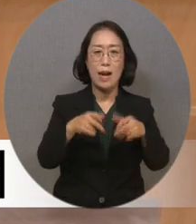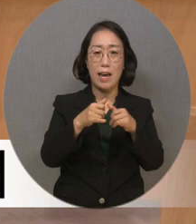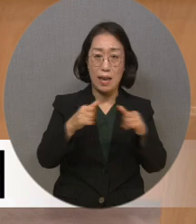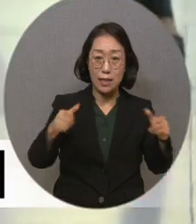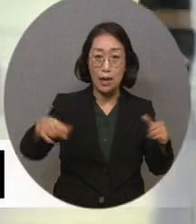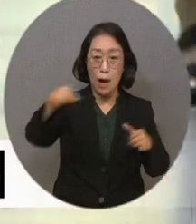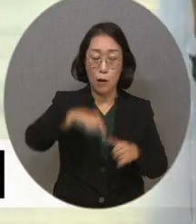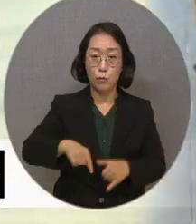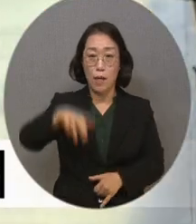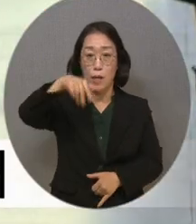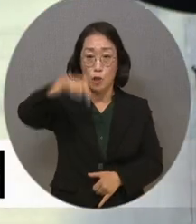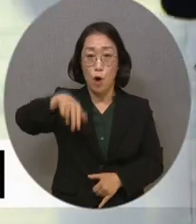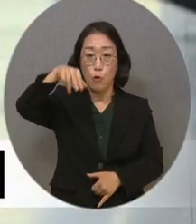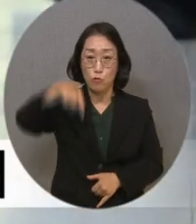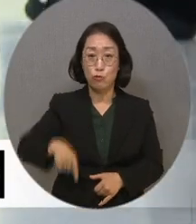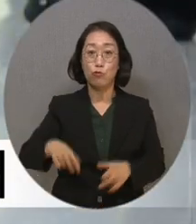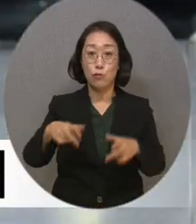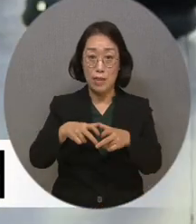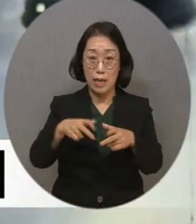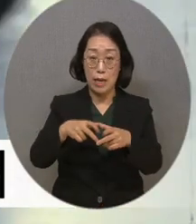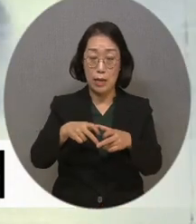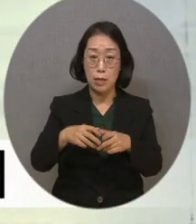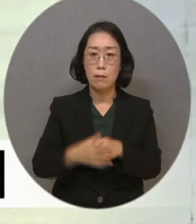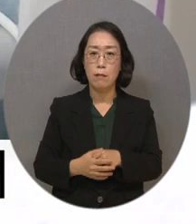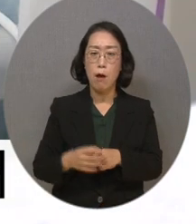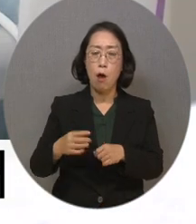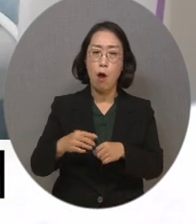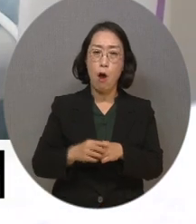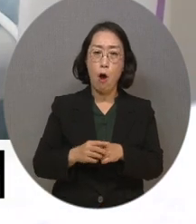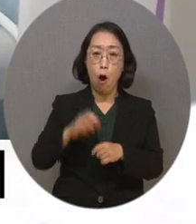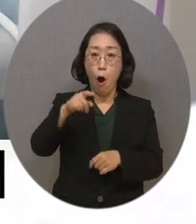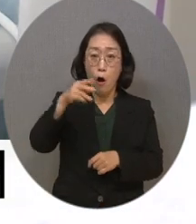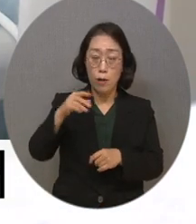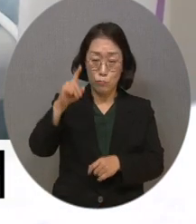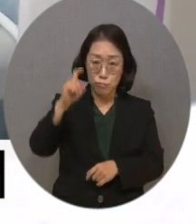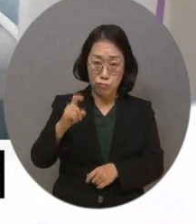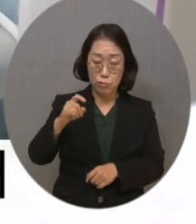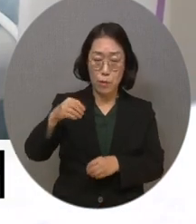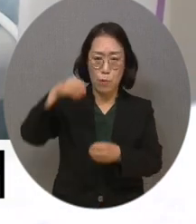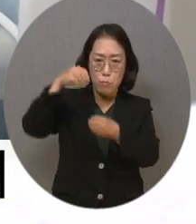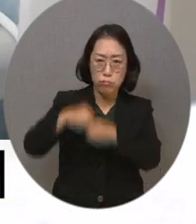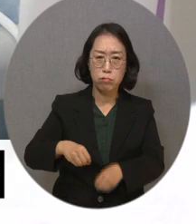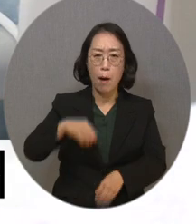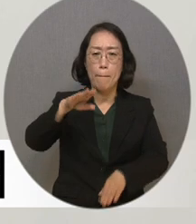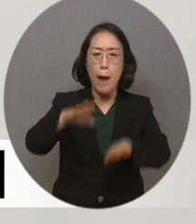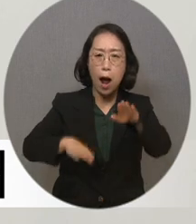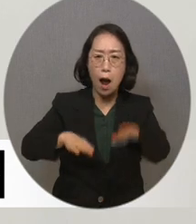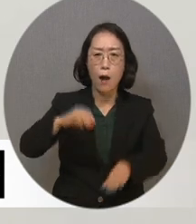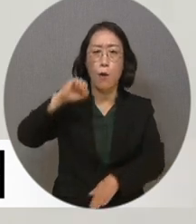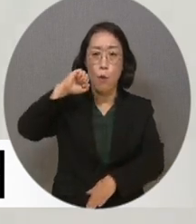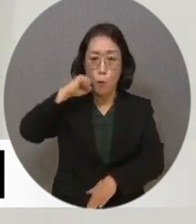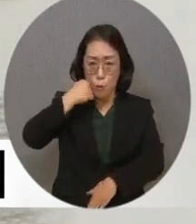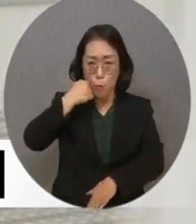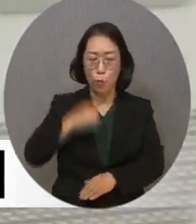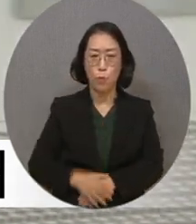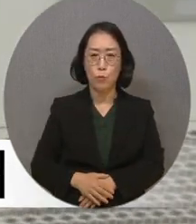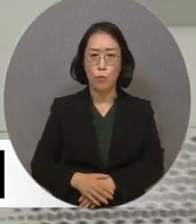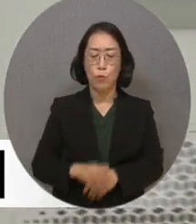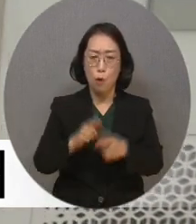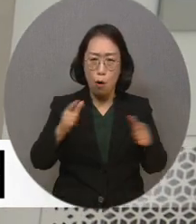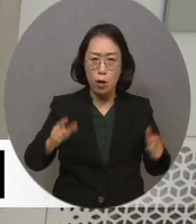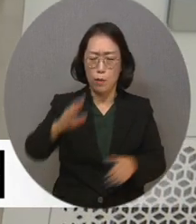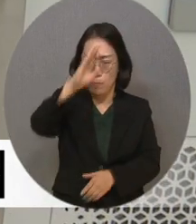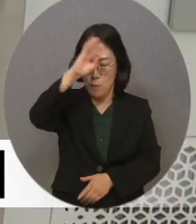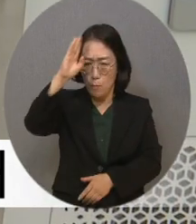중 척수장애인의 경우 척수신경이 손상돼 손상 부위 아래로 영구적인 마비와 감각 이상, 여러